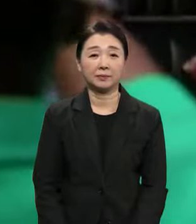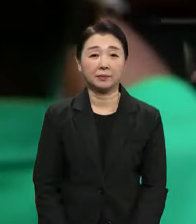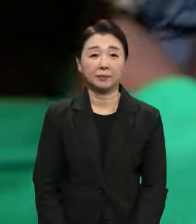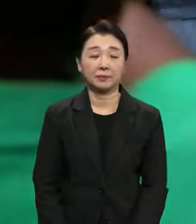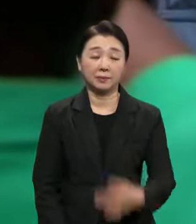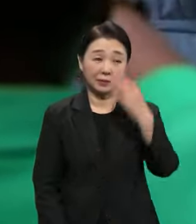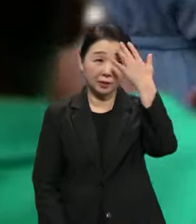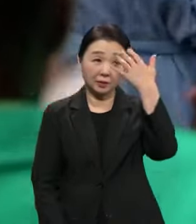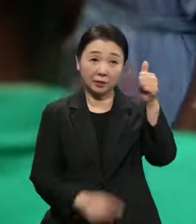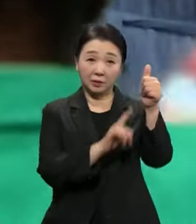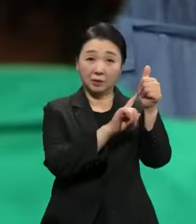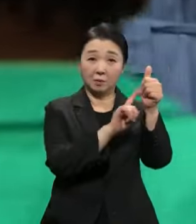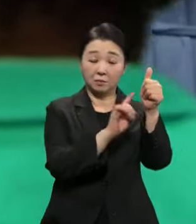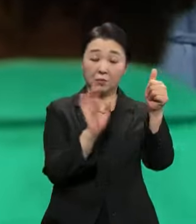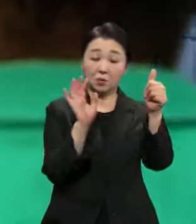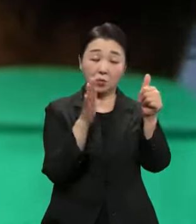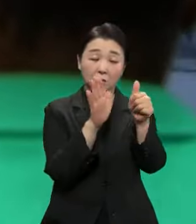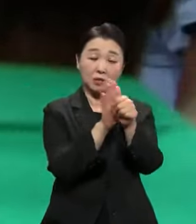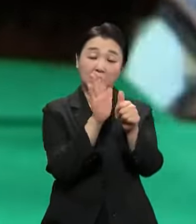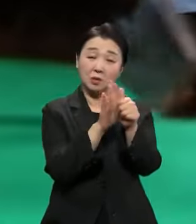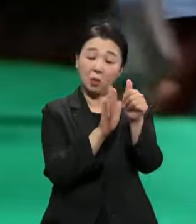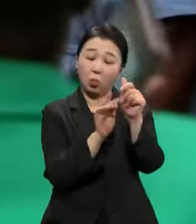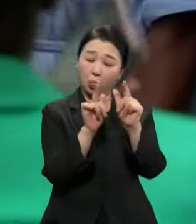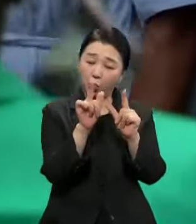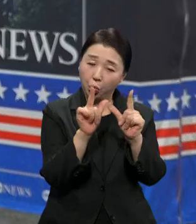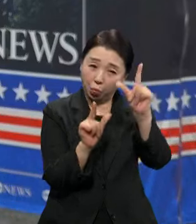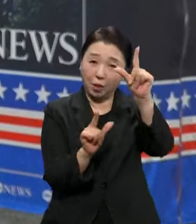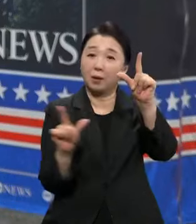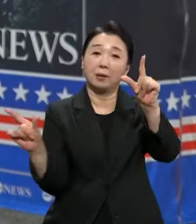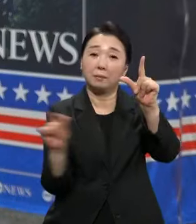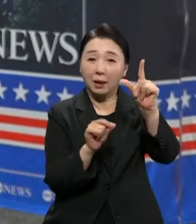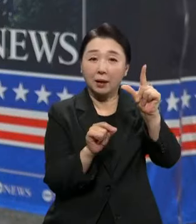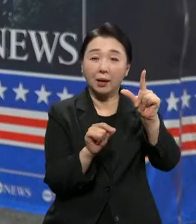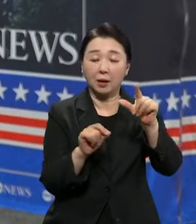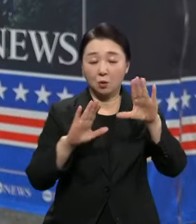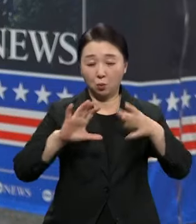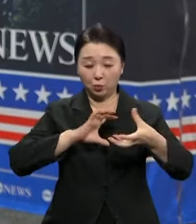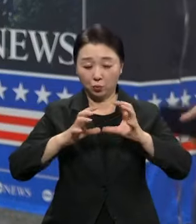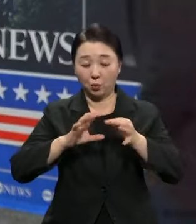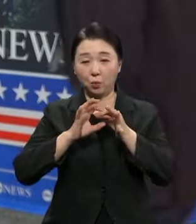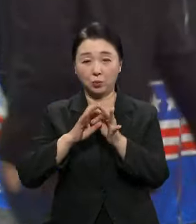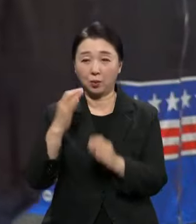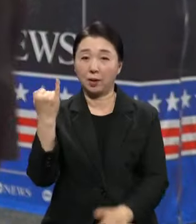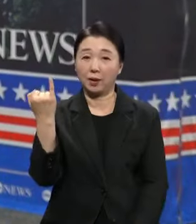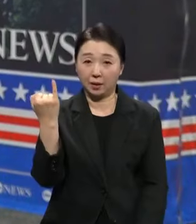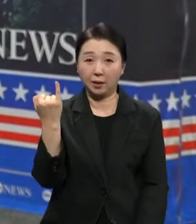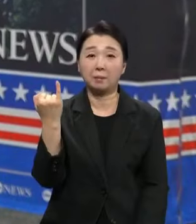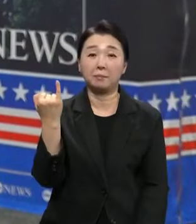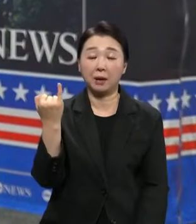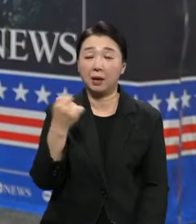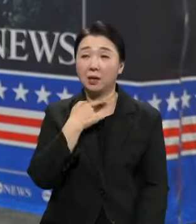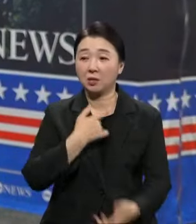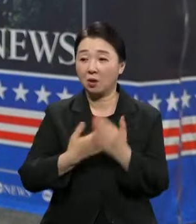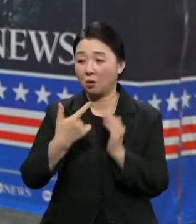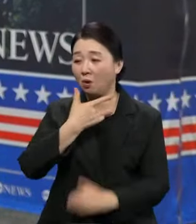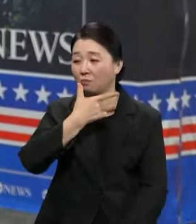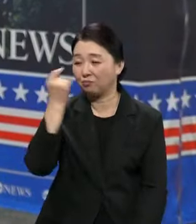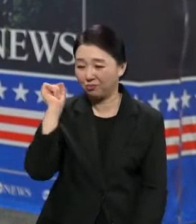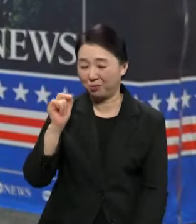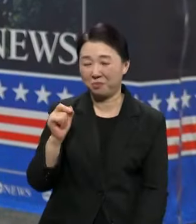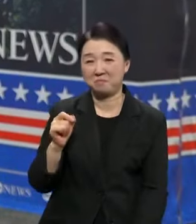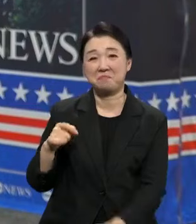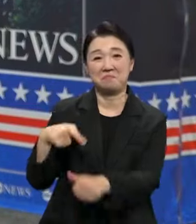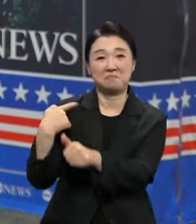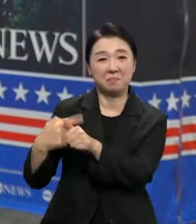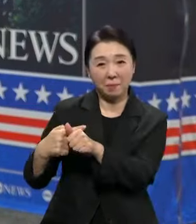반면 트럼프는 최근 지지율 회복세가 빠른 만큼 오늘 토론을 통해 해리스 후보의 경험 부족을 드러내서